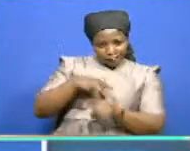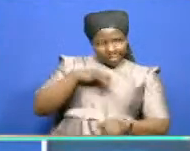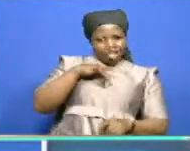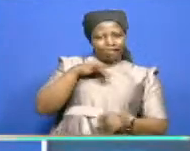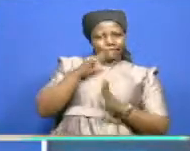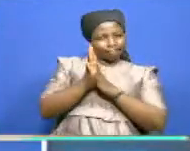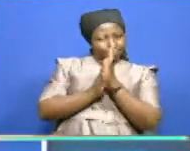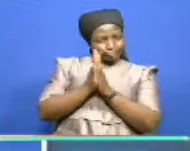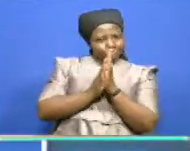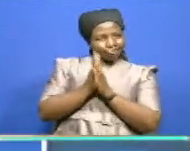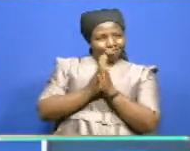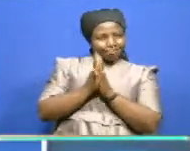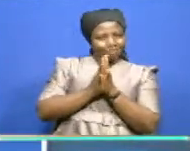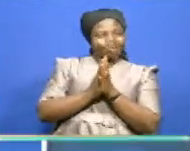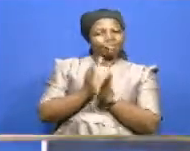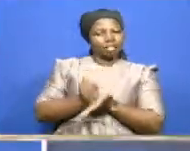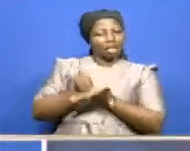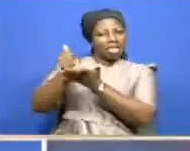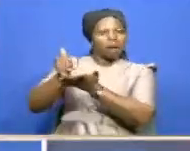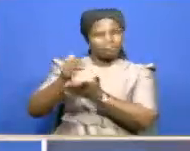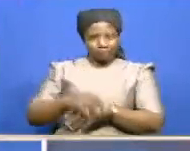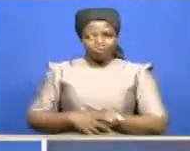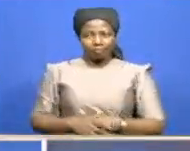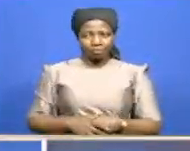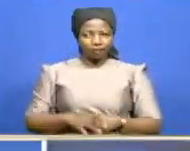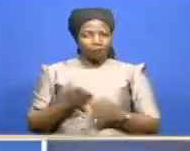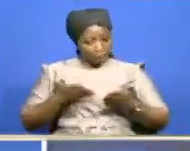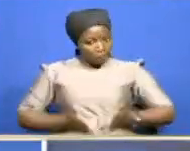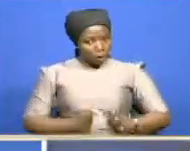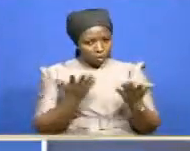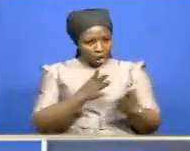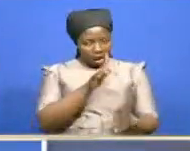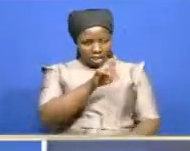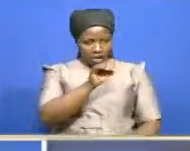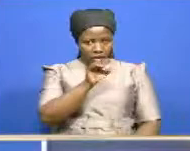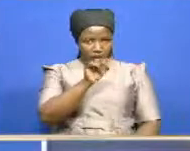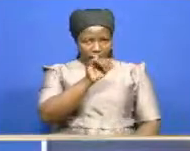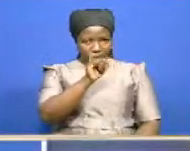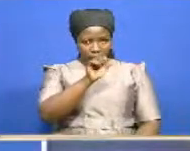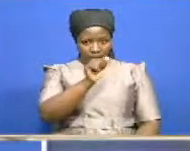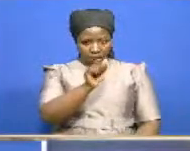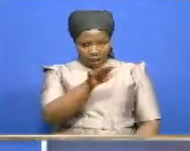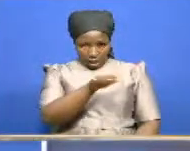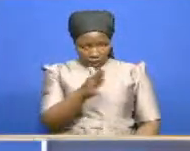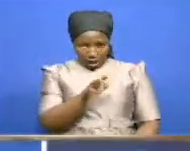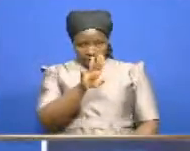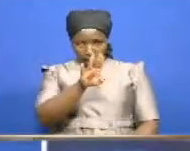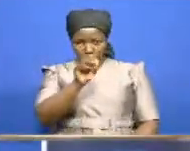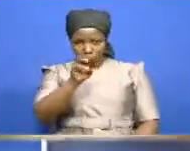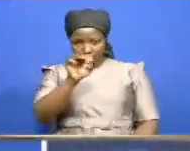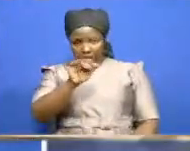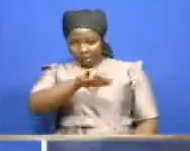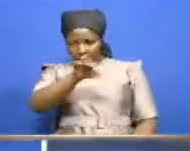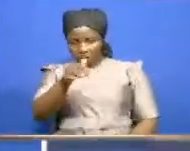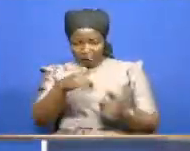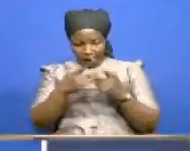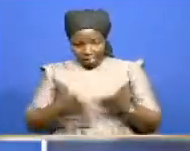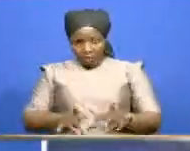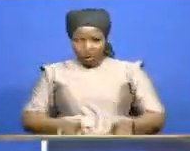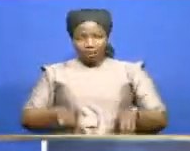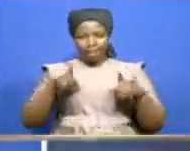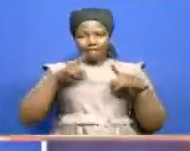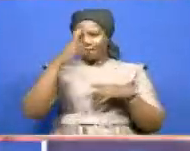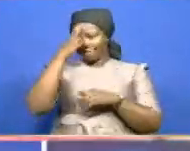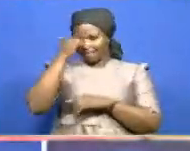unapata ile moyo wa kumsaidia. He was born in Longisa, Bomet County, but resides in Narok Town.